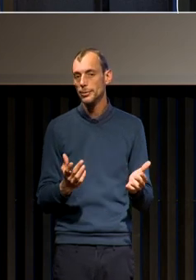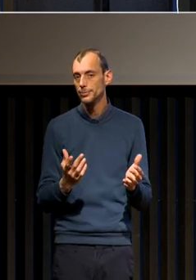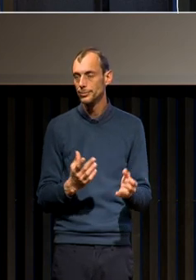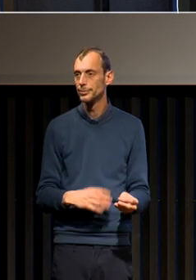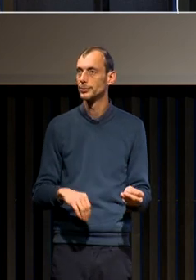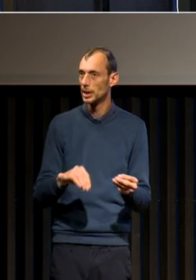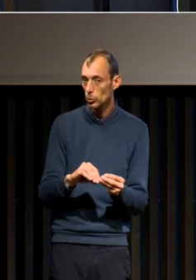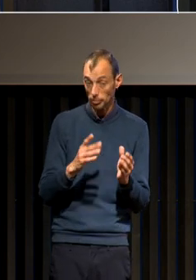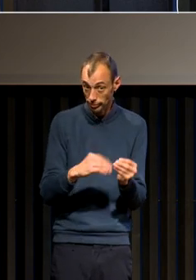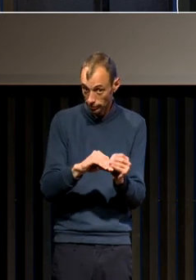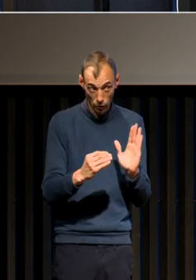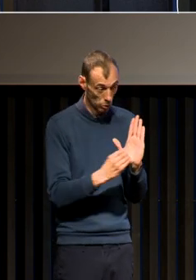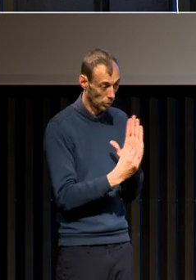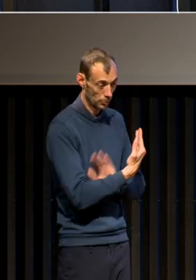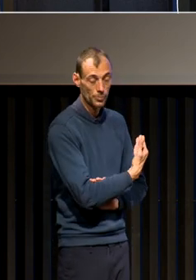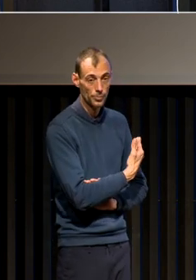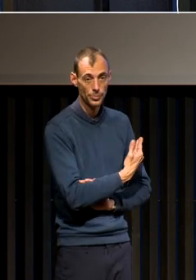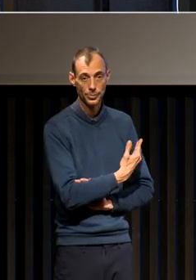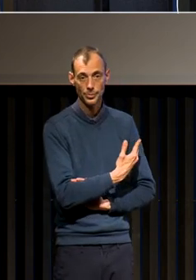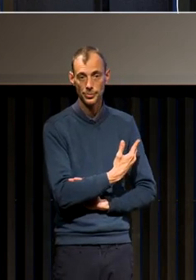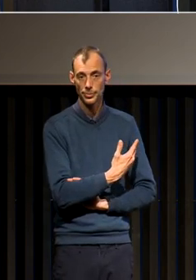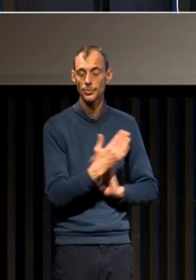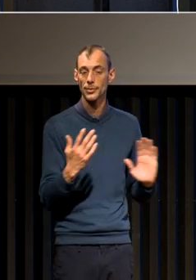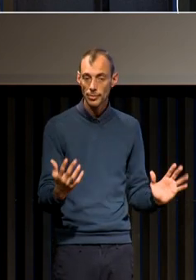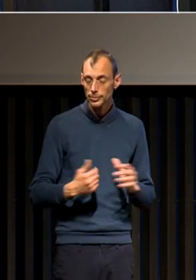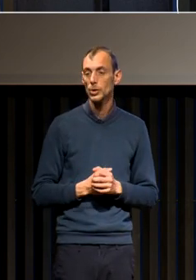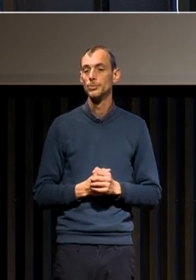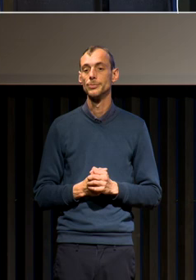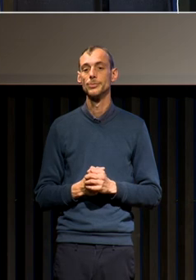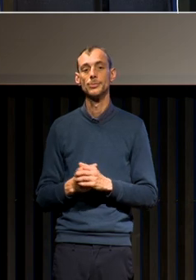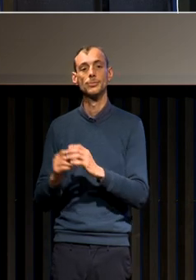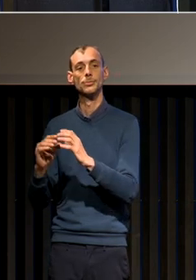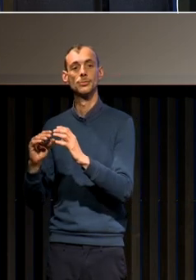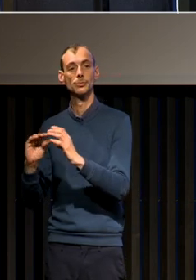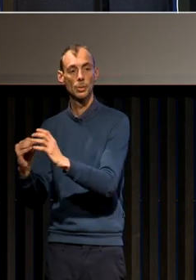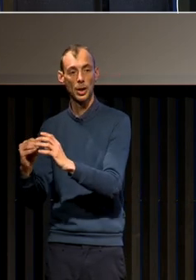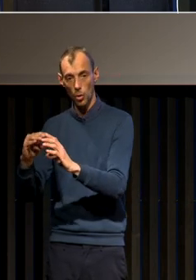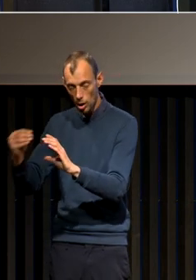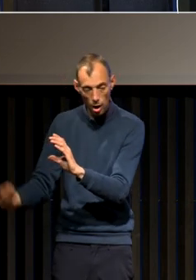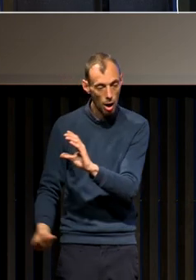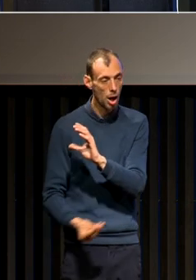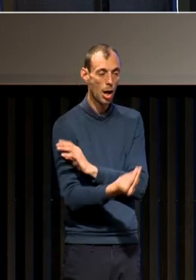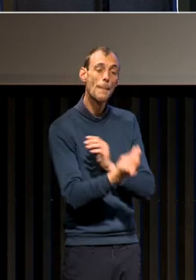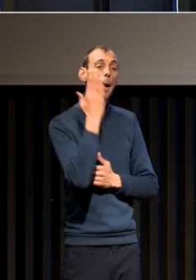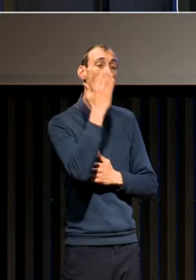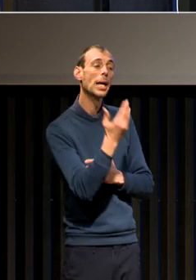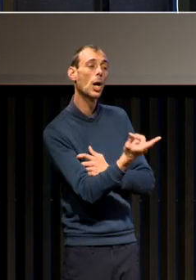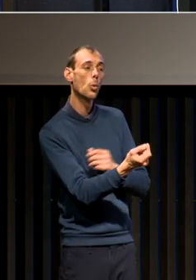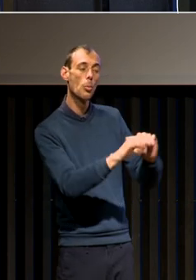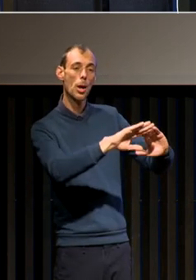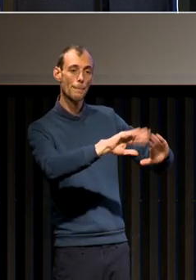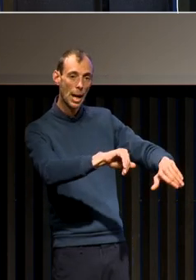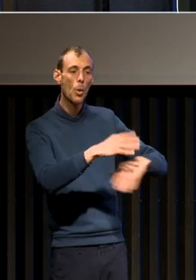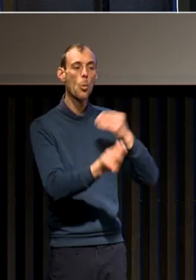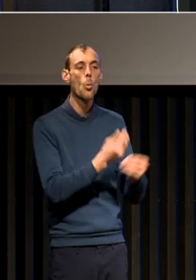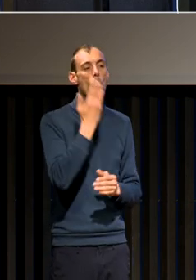bien marqué qu'il n'est pas possible de faire un transfert des embryons en cas de rupture du couple ou de décès